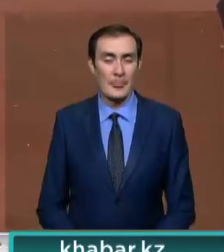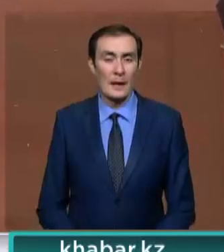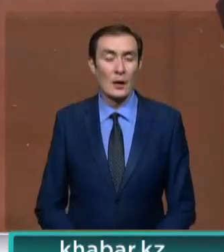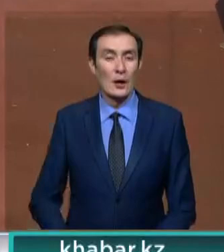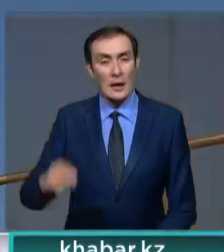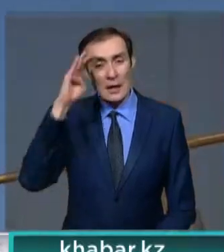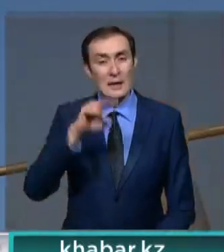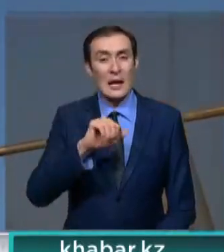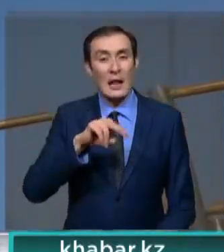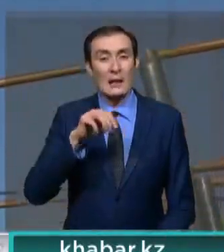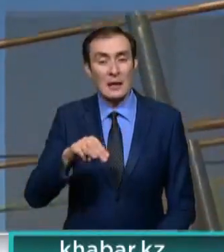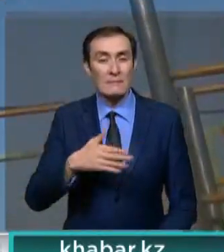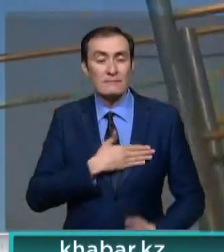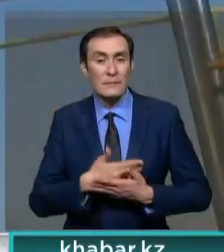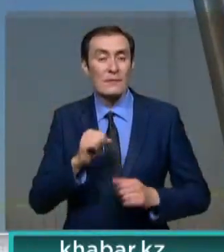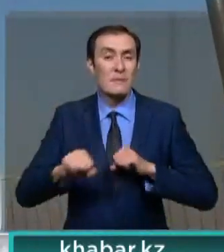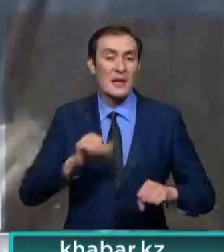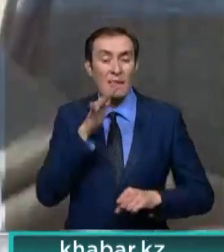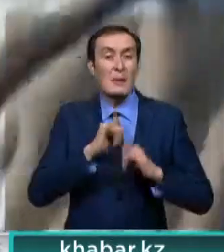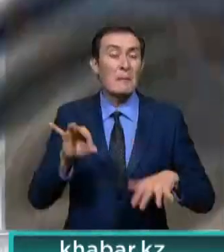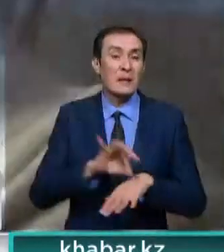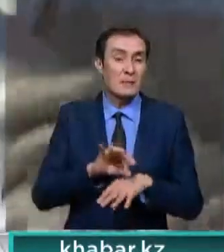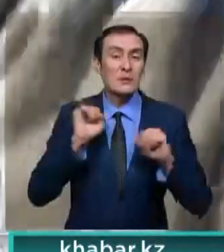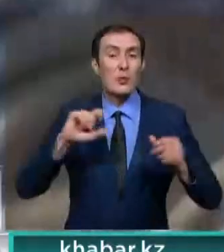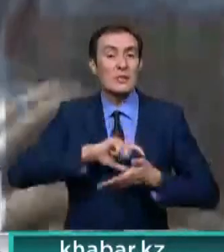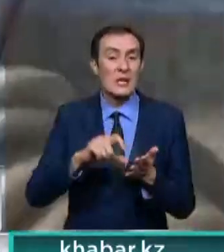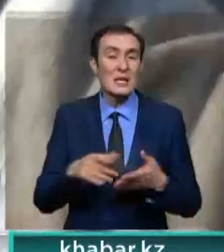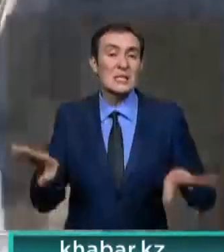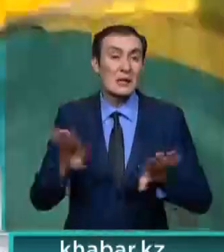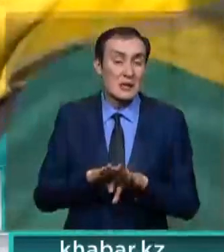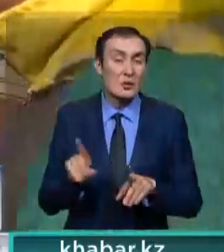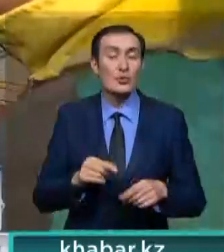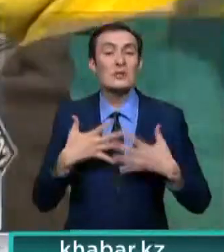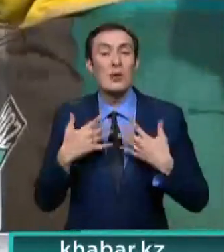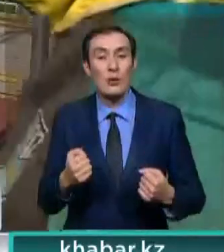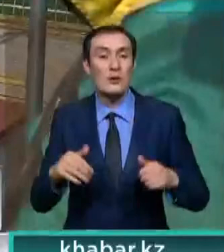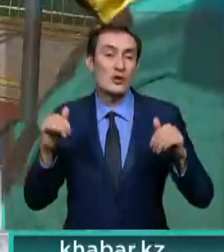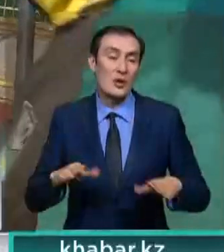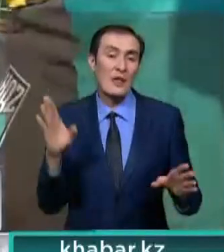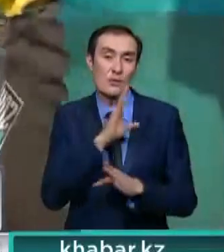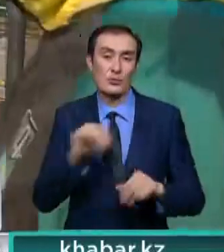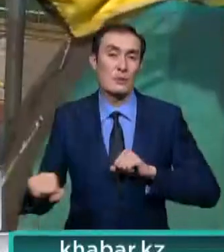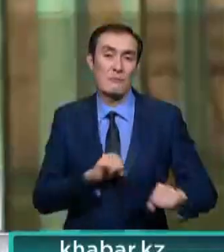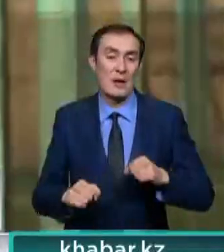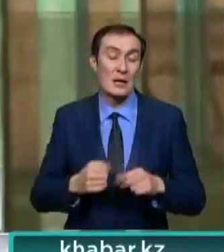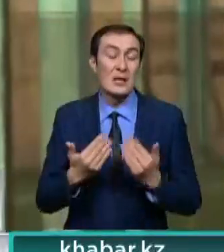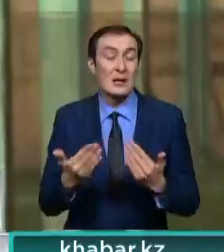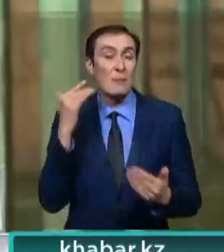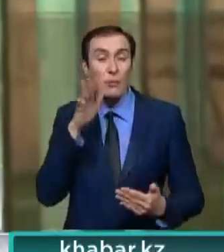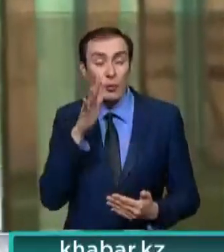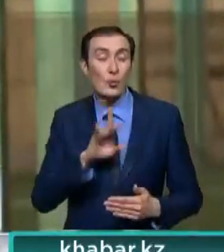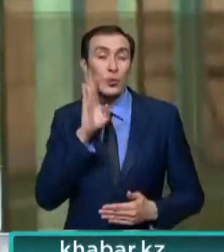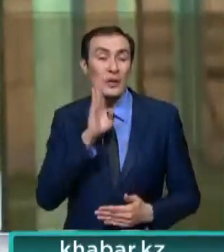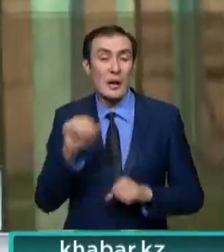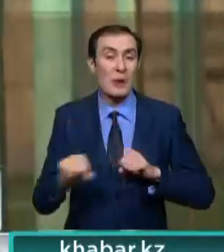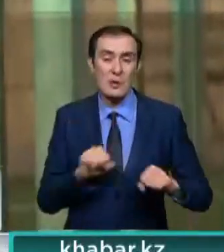Уралец Талгат Истлеев приобщился к бегу во время пандемии. Спортзалы были закрыты, поэтому укреплять здоровье мужчина решил на свежем воздухе. С тех пор утренняя пробежка